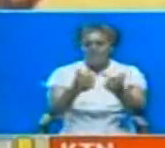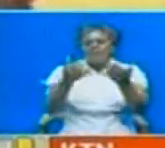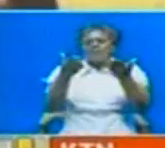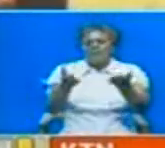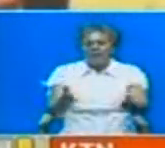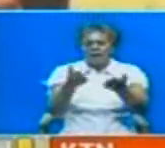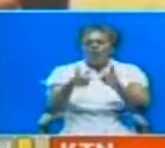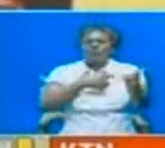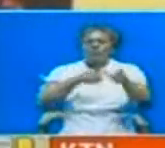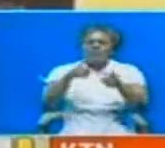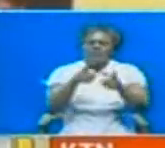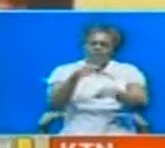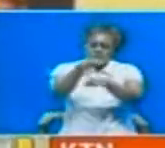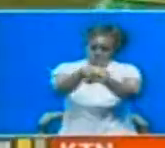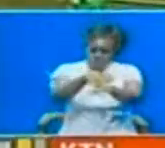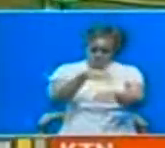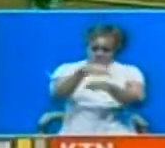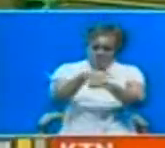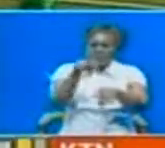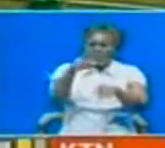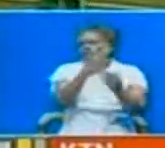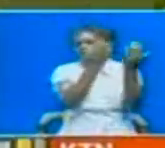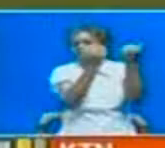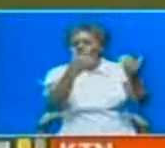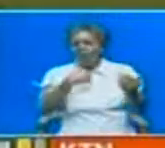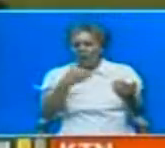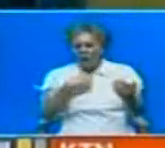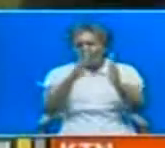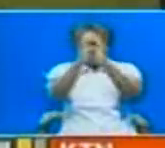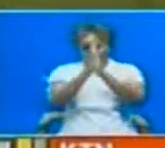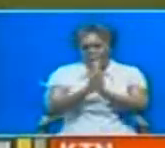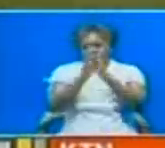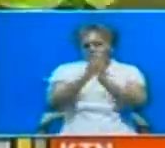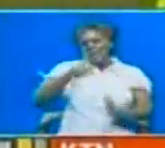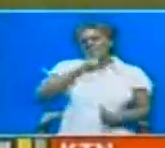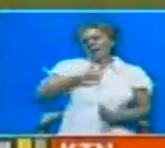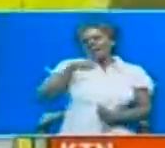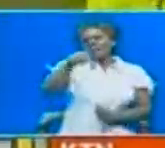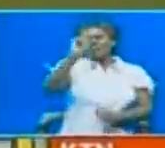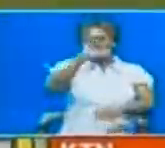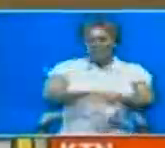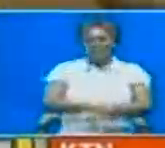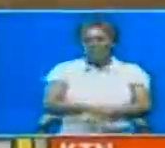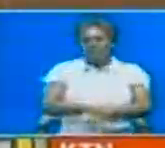sasa safari ni ya aste aste, huku wakitumai kwamba dua la bahati njema litatua Bandarini.